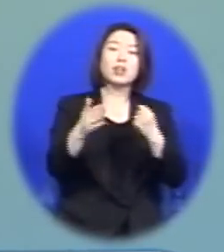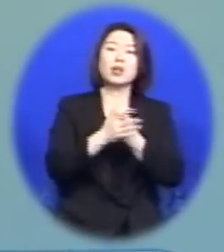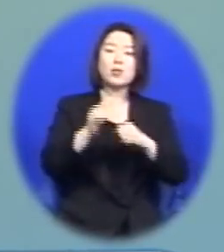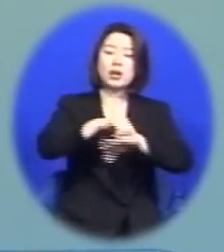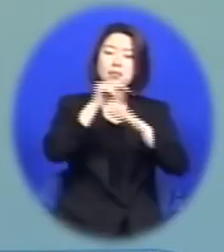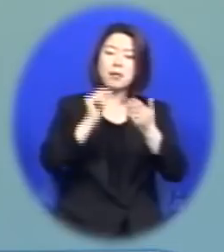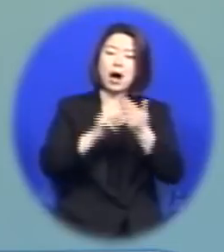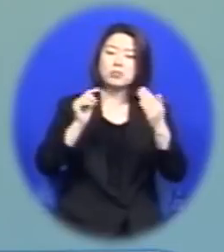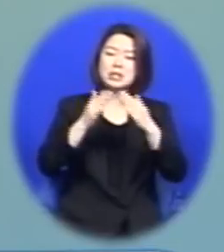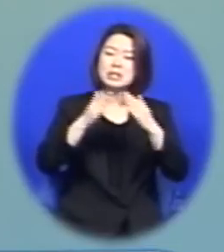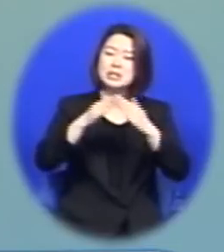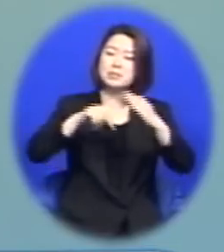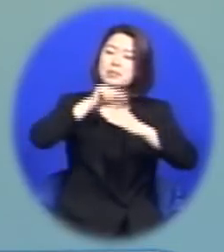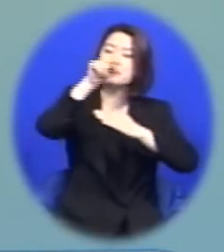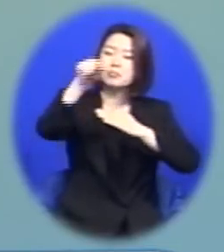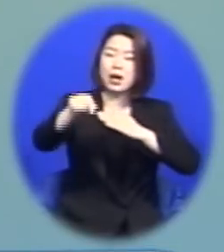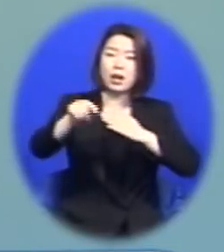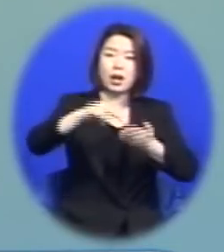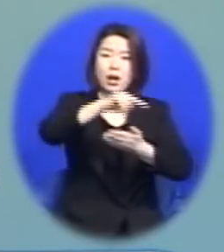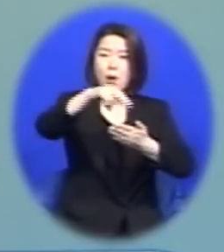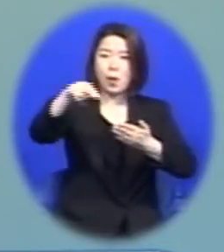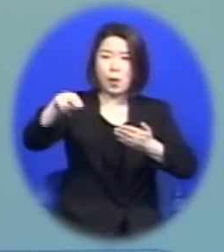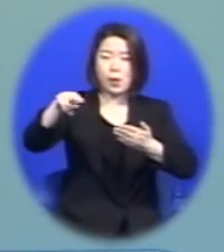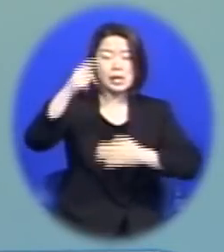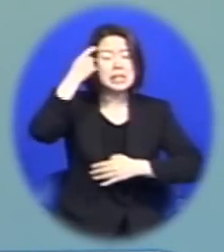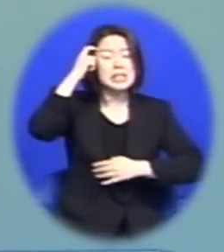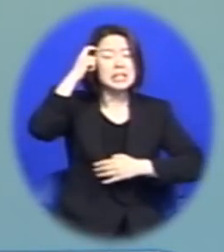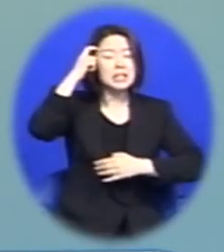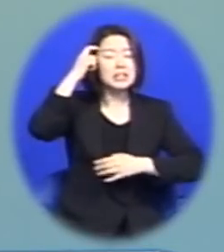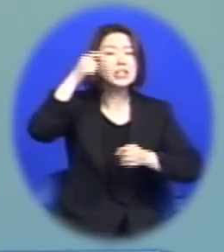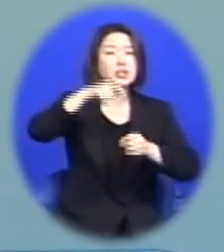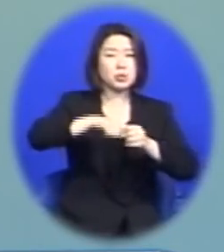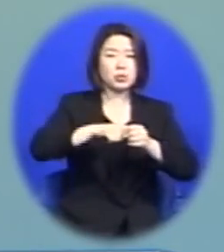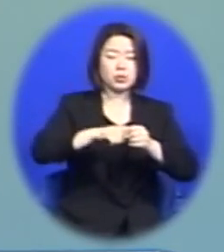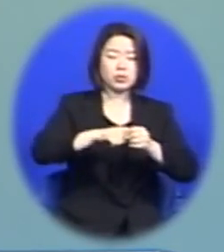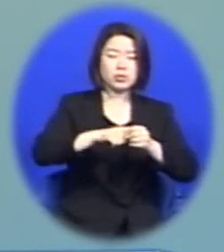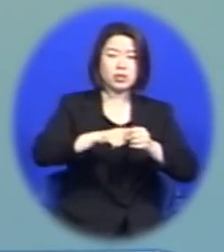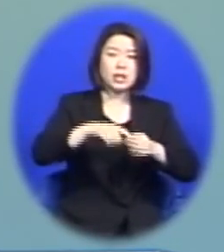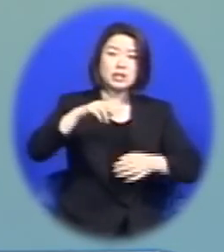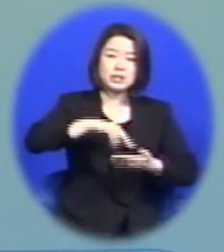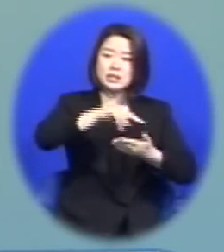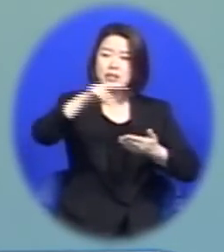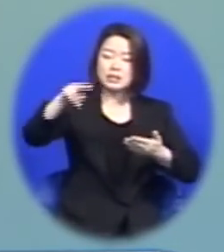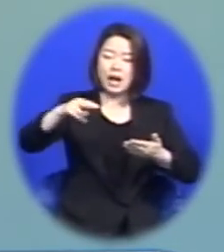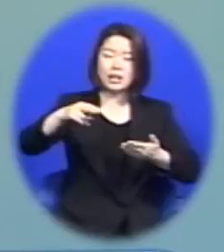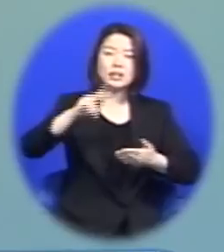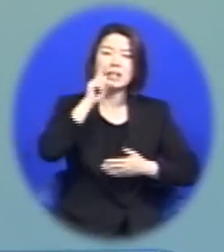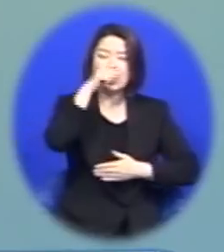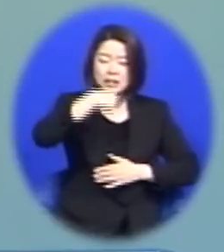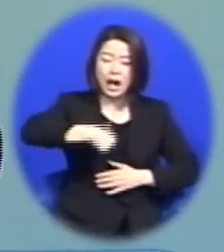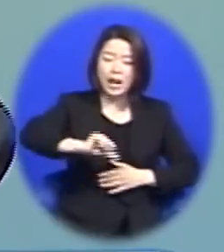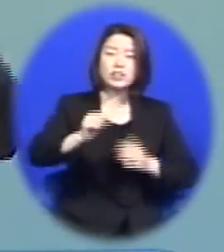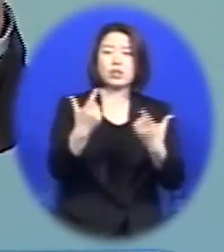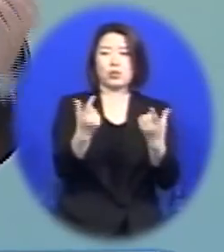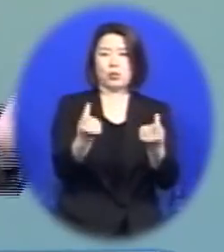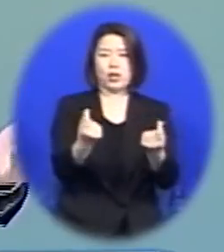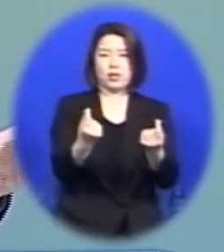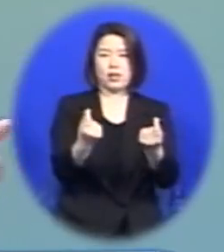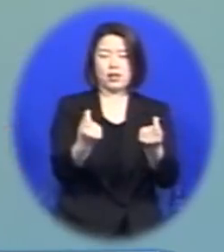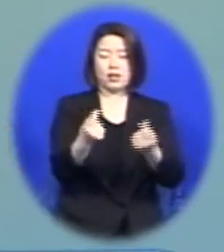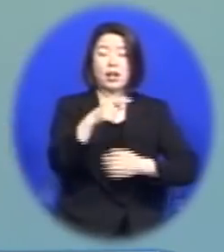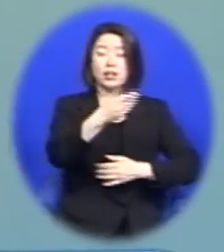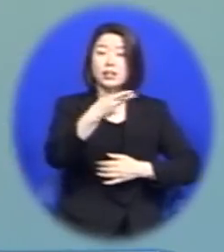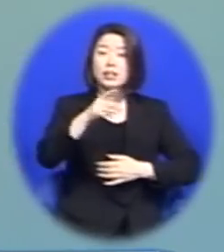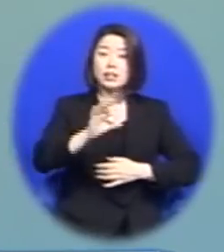도는 정신적으로는 탕자 인 분이 많습니다 그 탕자가 결국은 재산 다